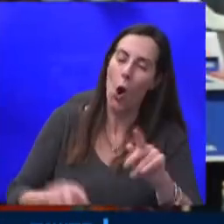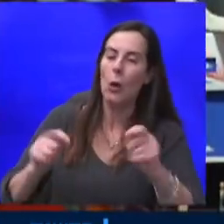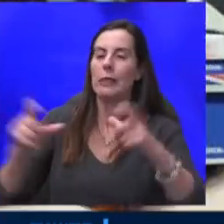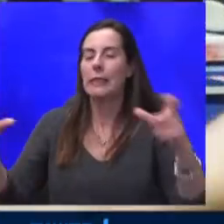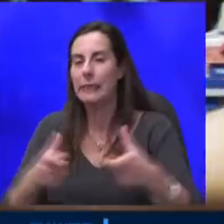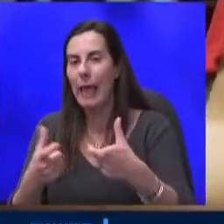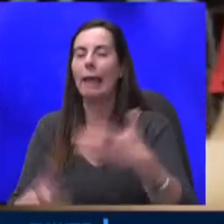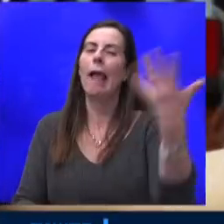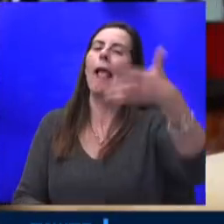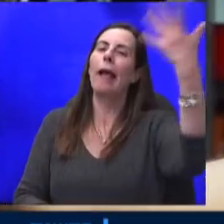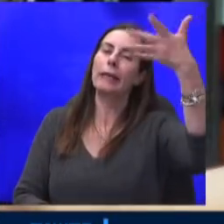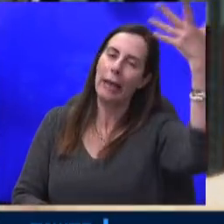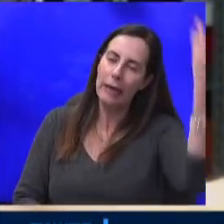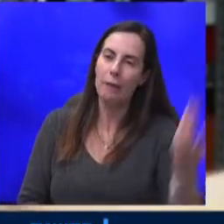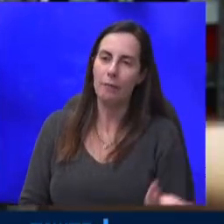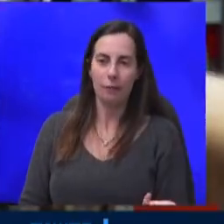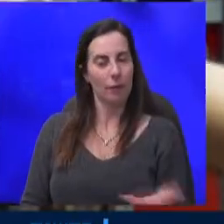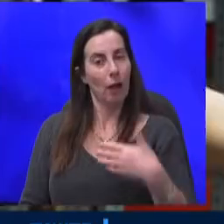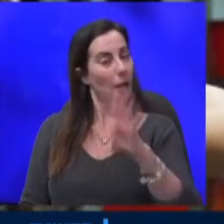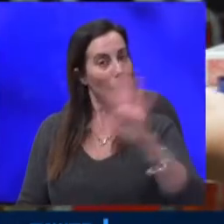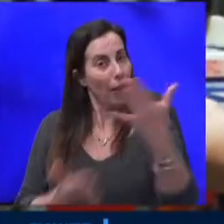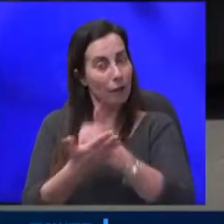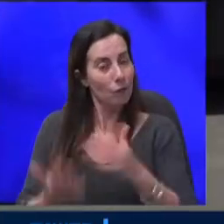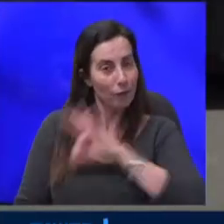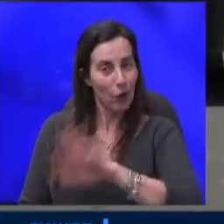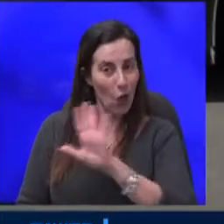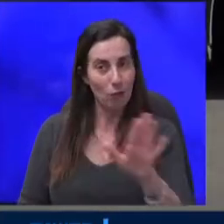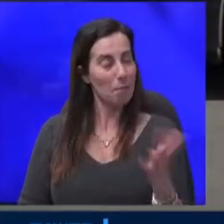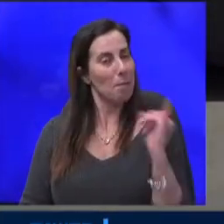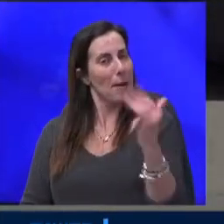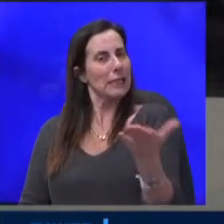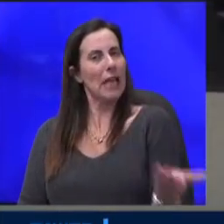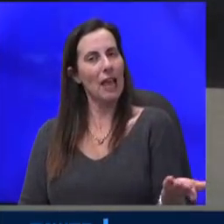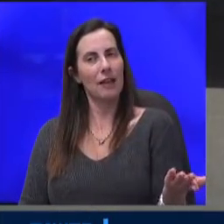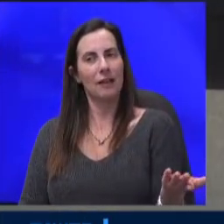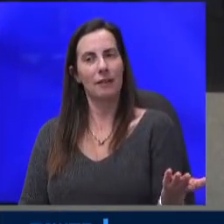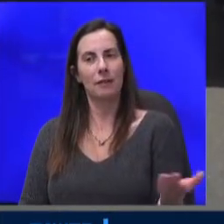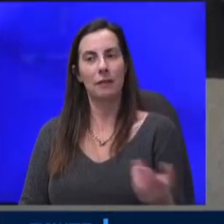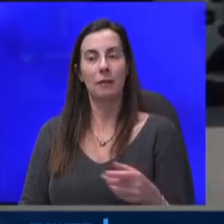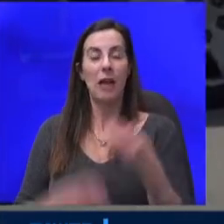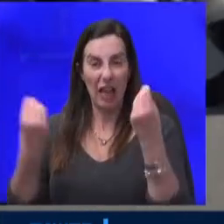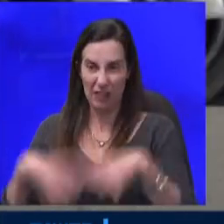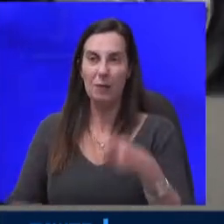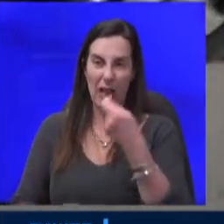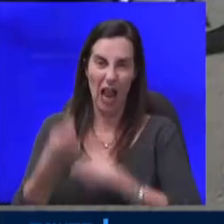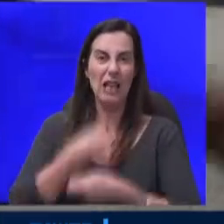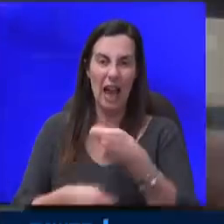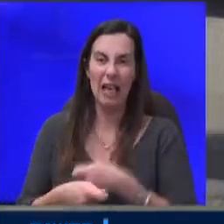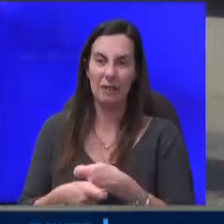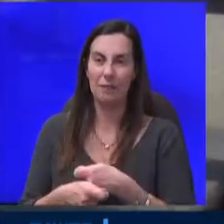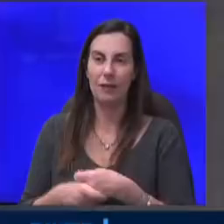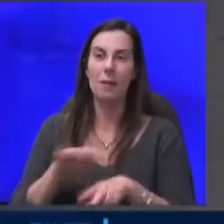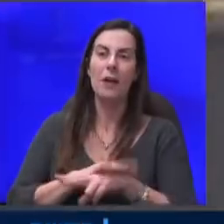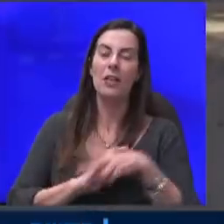סגר, עניינים, אל תיקחו משכורת. מה זה? מצד אחד הפסדים כלכליים, מהצד של החיים